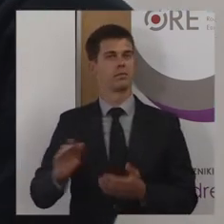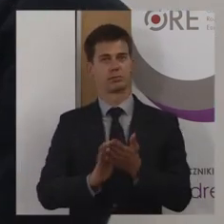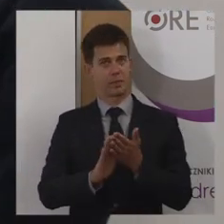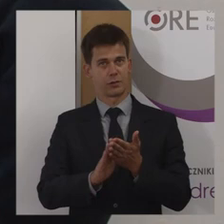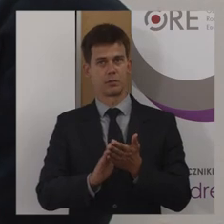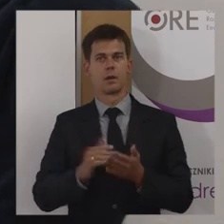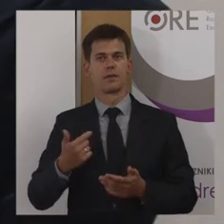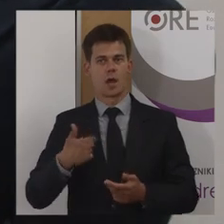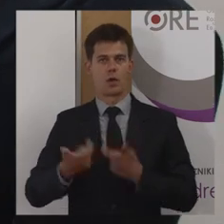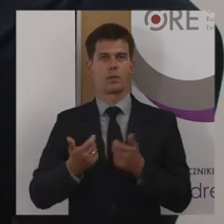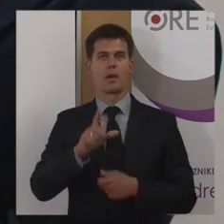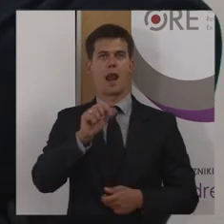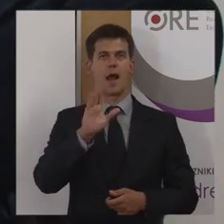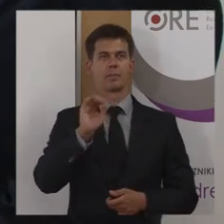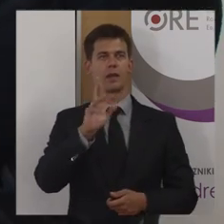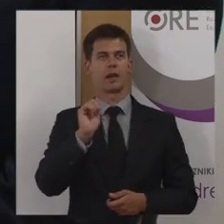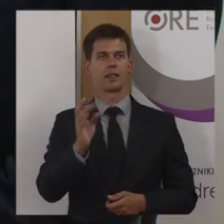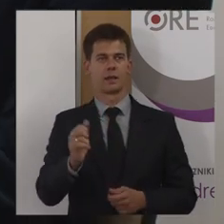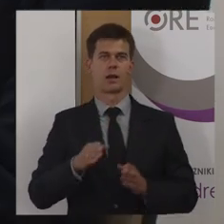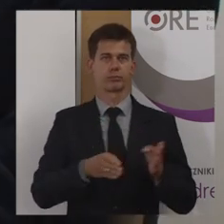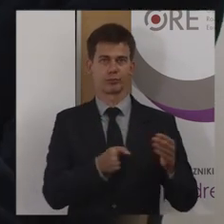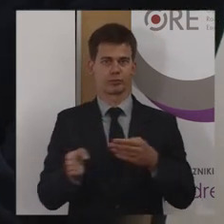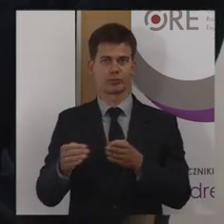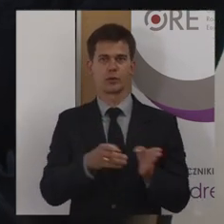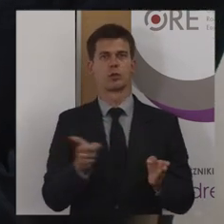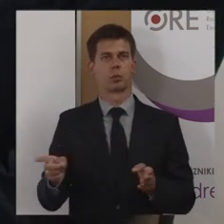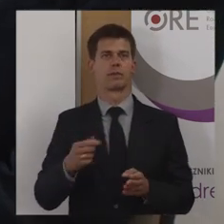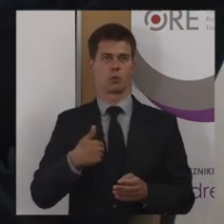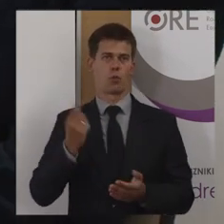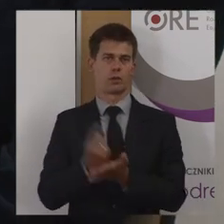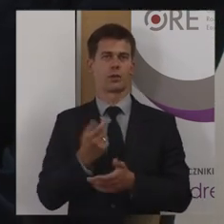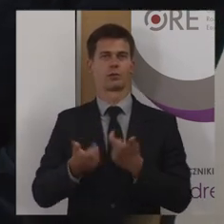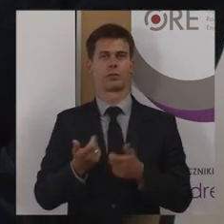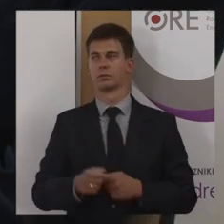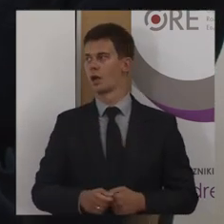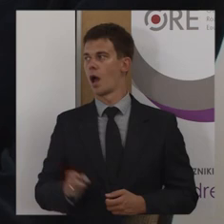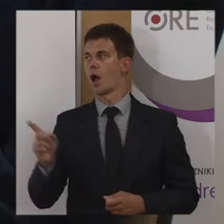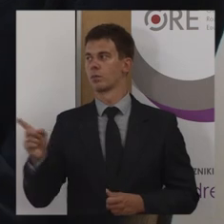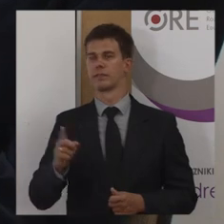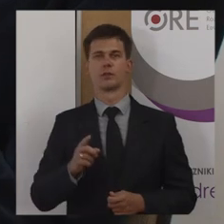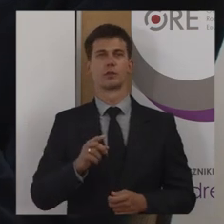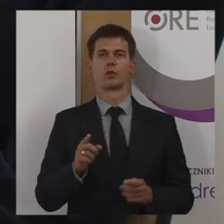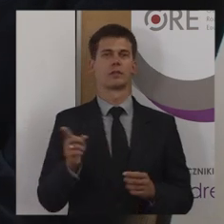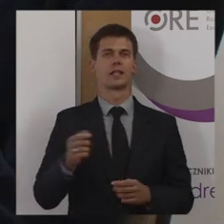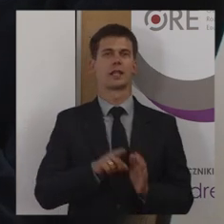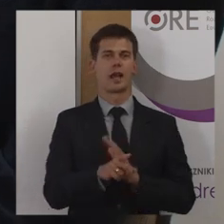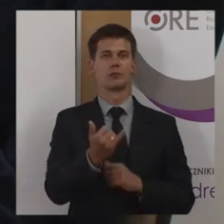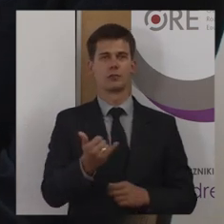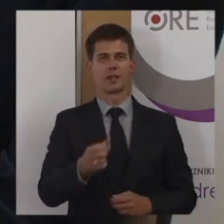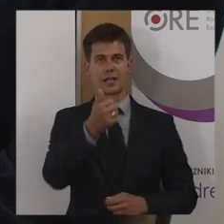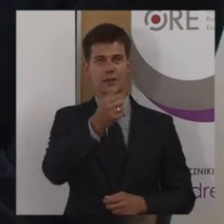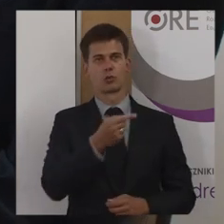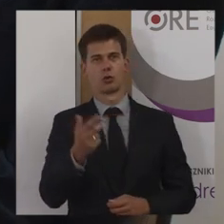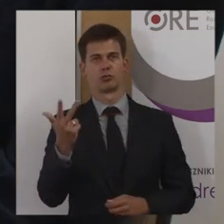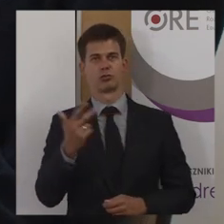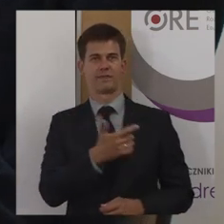otchłań, która właśnie mniej więcej na tym rozumiem. Polega. Problem polega na tym, że mamy tutaj do czynienia z dziećmi 1-3, a nie z ludźmi dorosłymi,